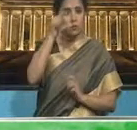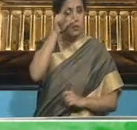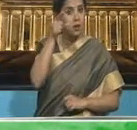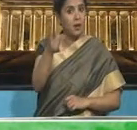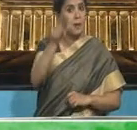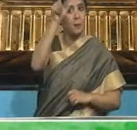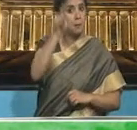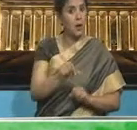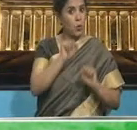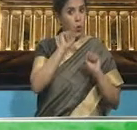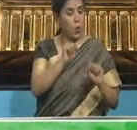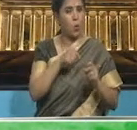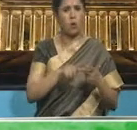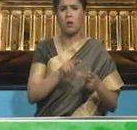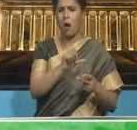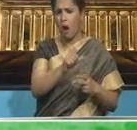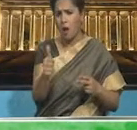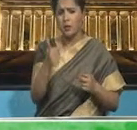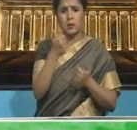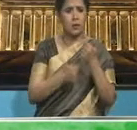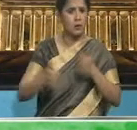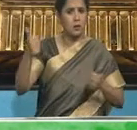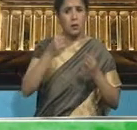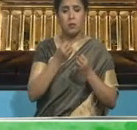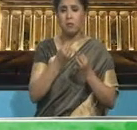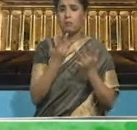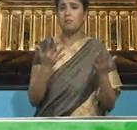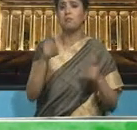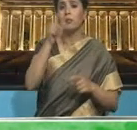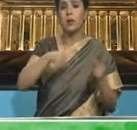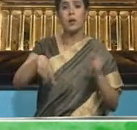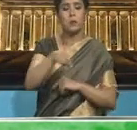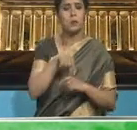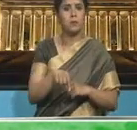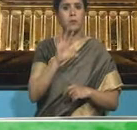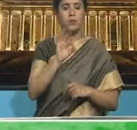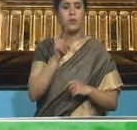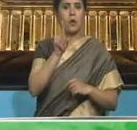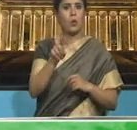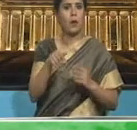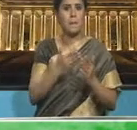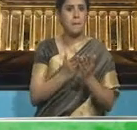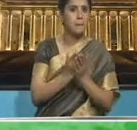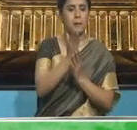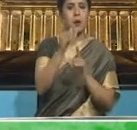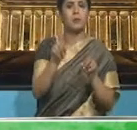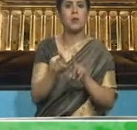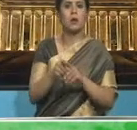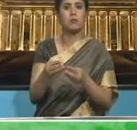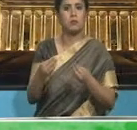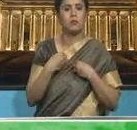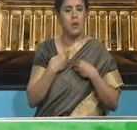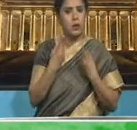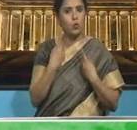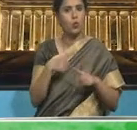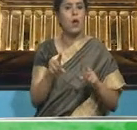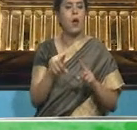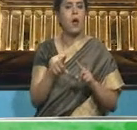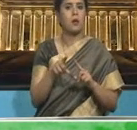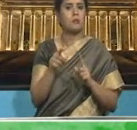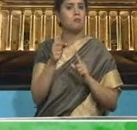आम्बेडकर और अन्य विभूतियों ने हमें एक मानचित्र तथा एक नैतिक आधार प्रदान